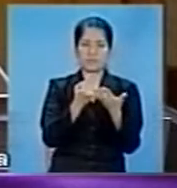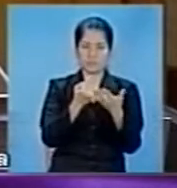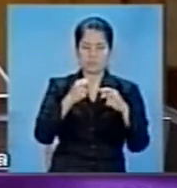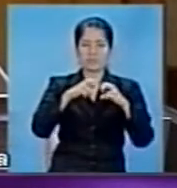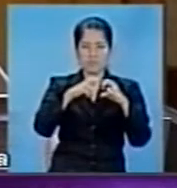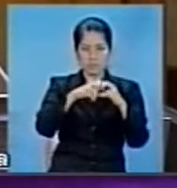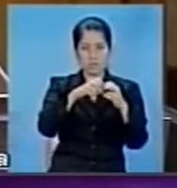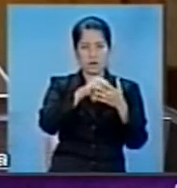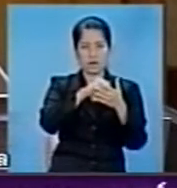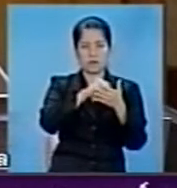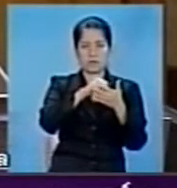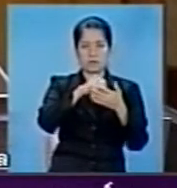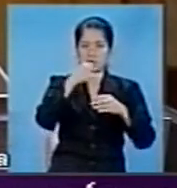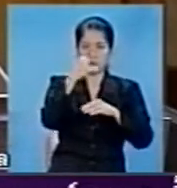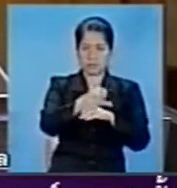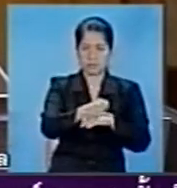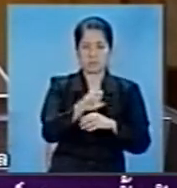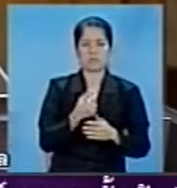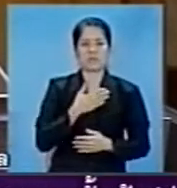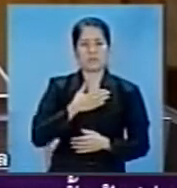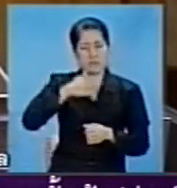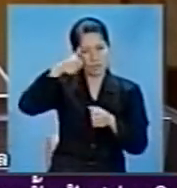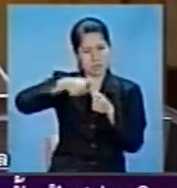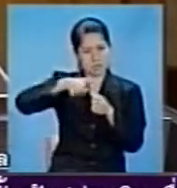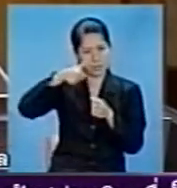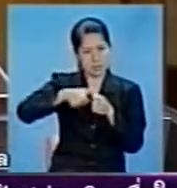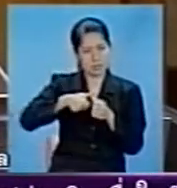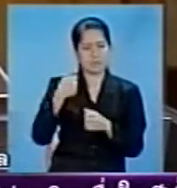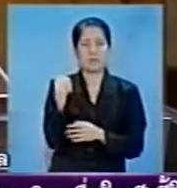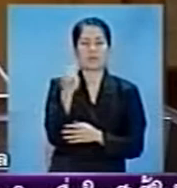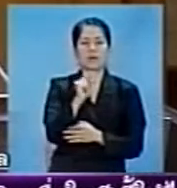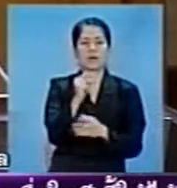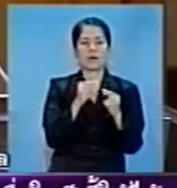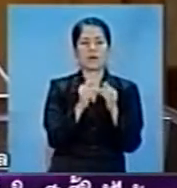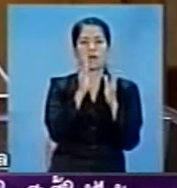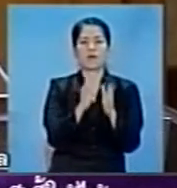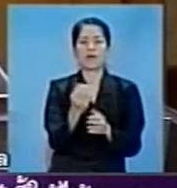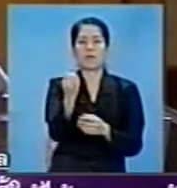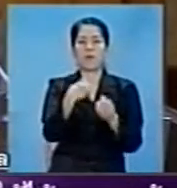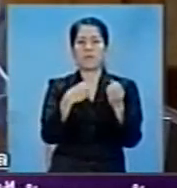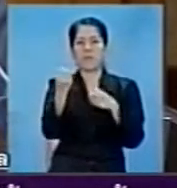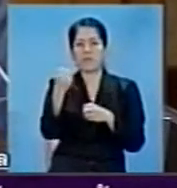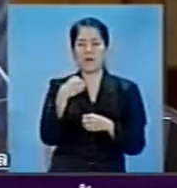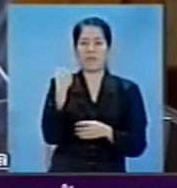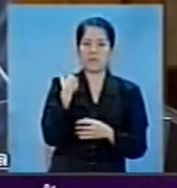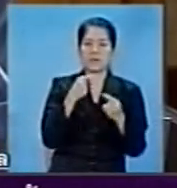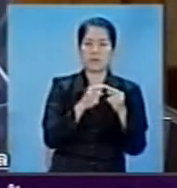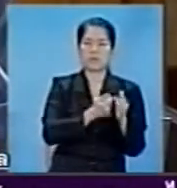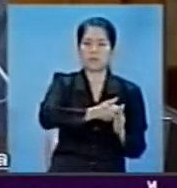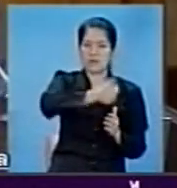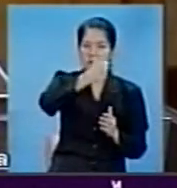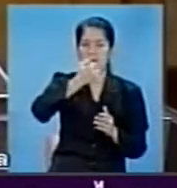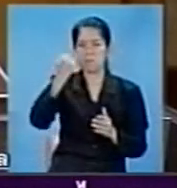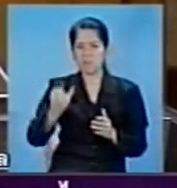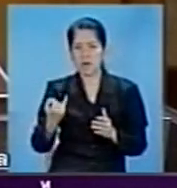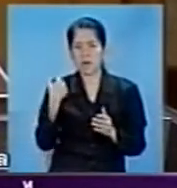ผมยังจำได้เลยครับว่าหลายคนพยายามจะบอกว่ามันเป็นชัยชนะหรือมันเป็นความพ่ายแพ้ของฝ่ายหนึ่งฝ่ายใด